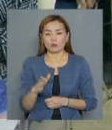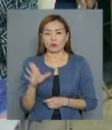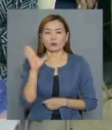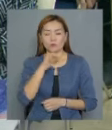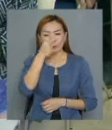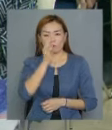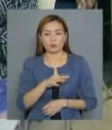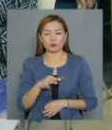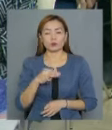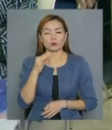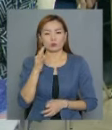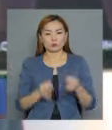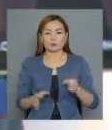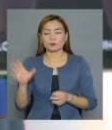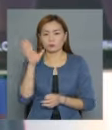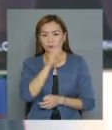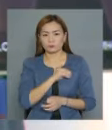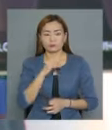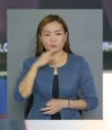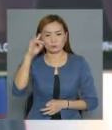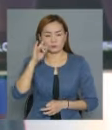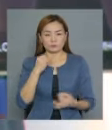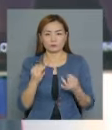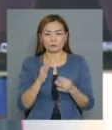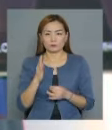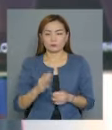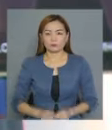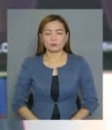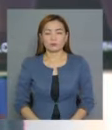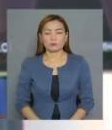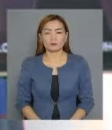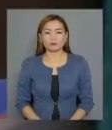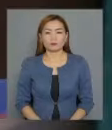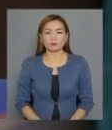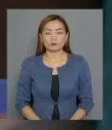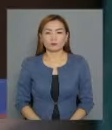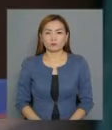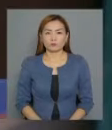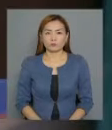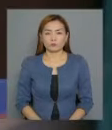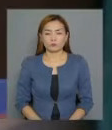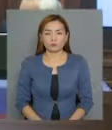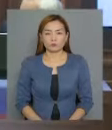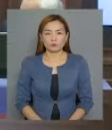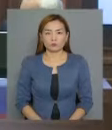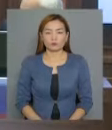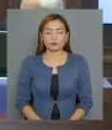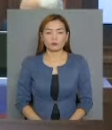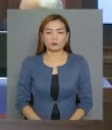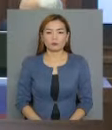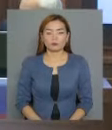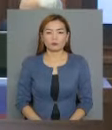квалифицированных судей способных рассматривать судебные дела на казахском языке серии калымов